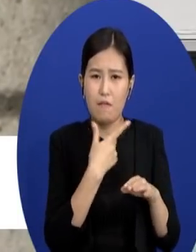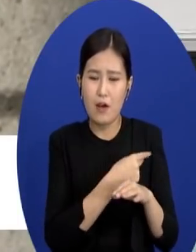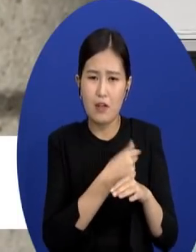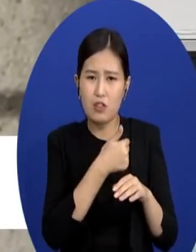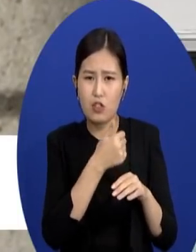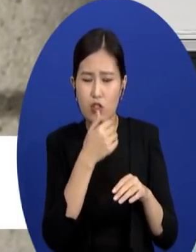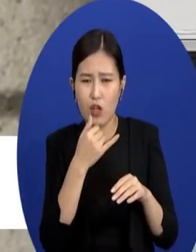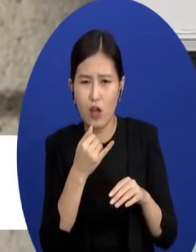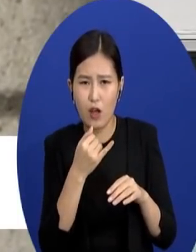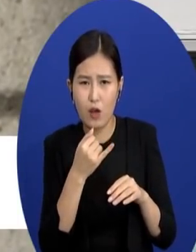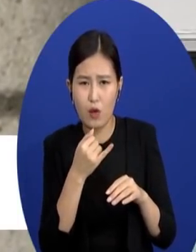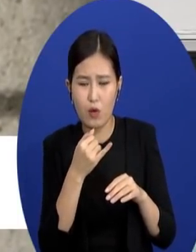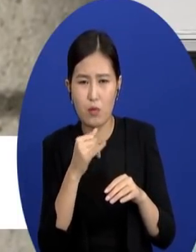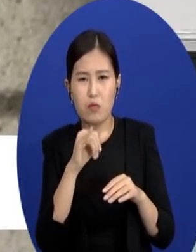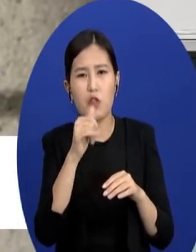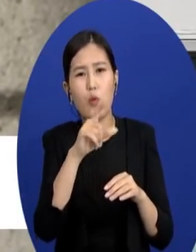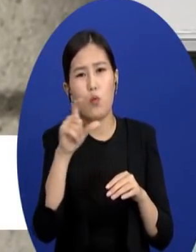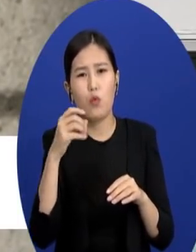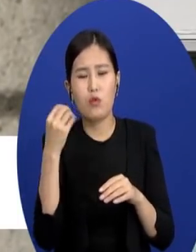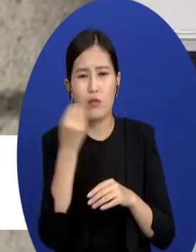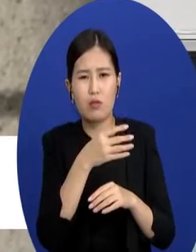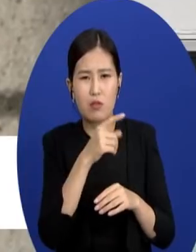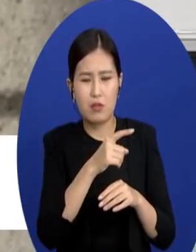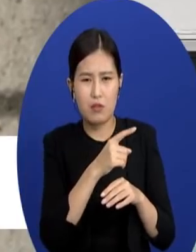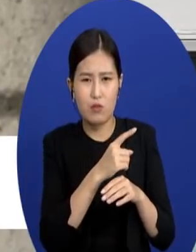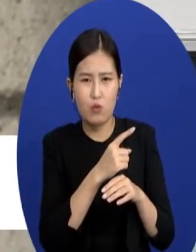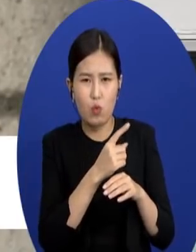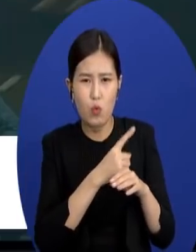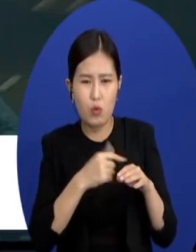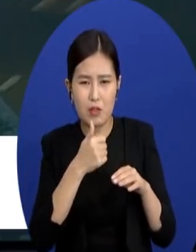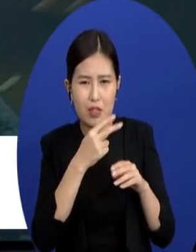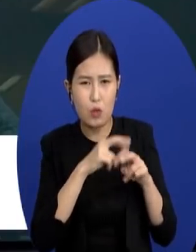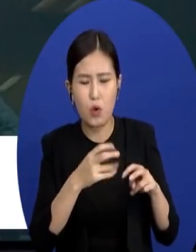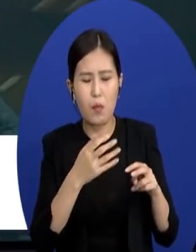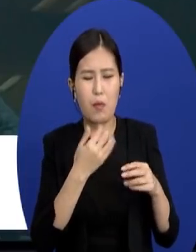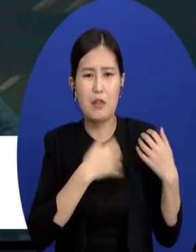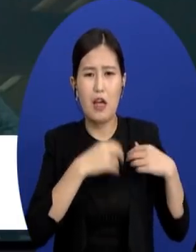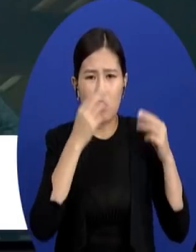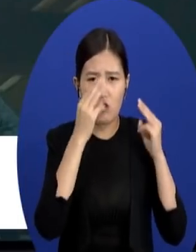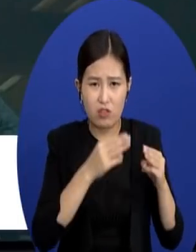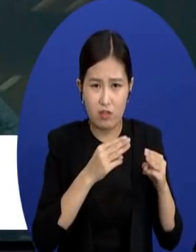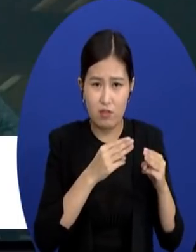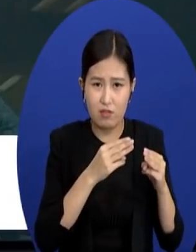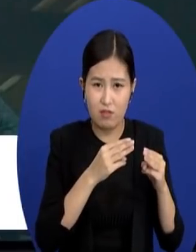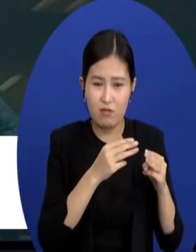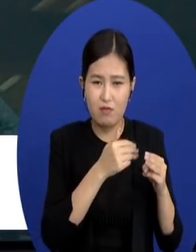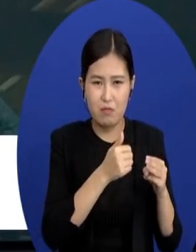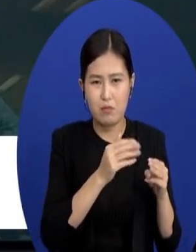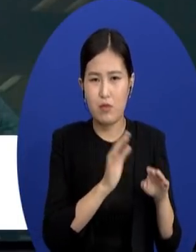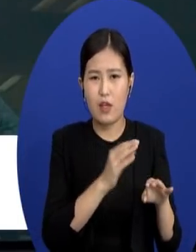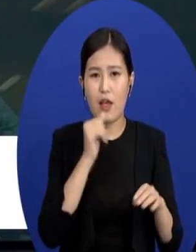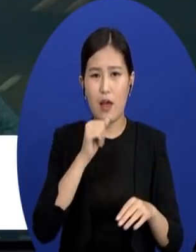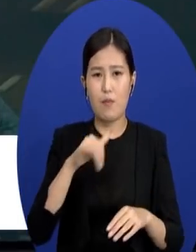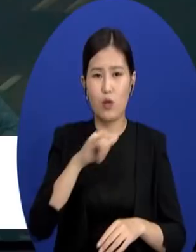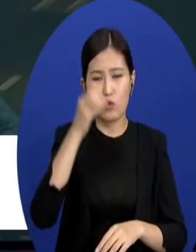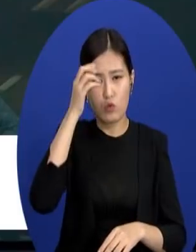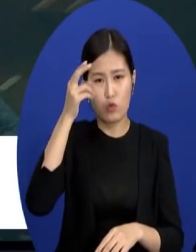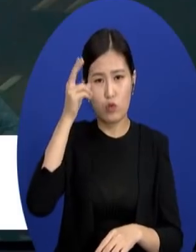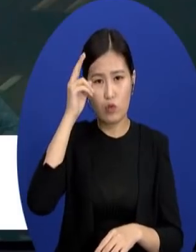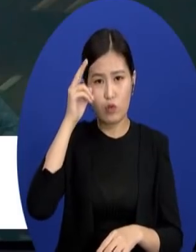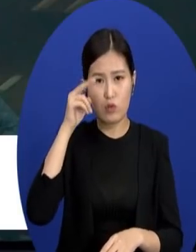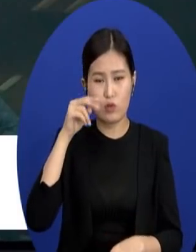сайн судалсангүй хит яаруу шийдвэр гаргалаа гэж шүүмжилж байгаа. Харин Америкийн нэгдсэн улсын ерөнхийлөгчөөр сонгогдсон Джо